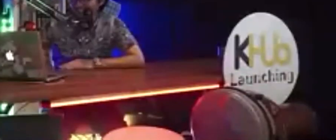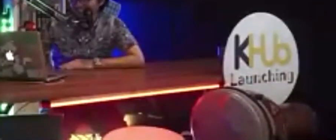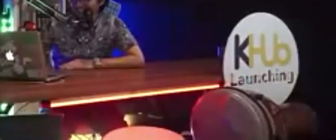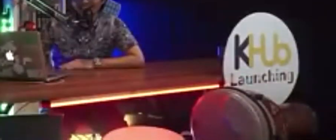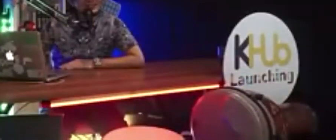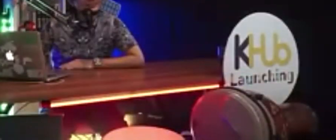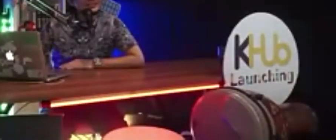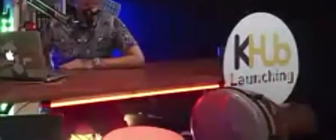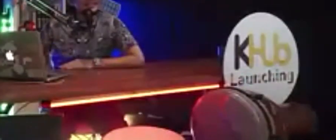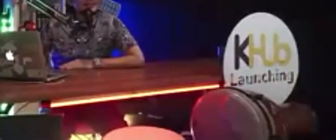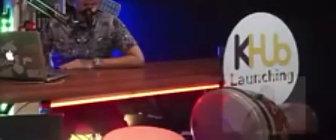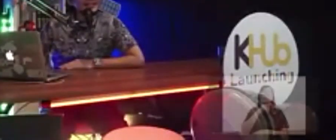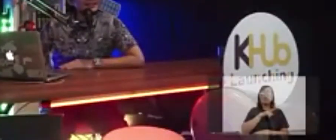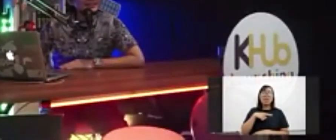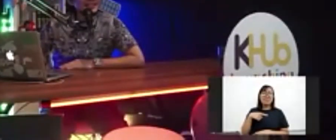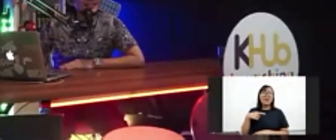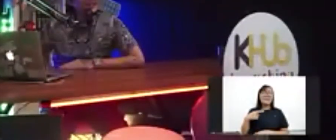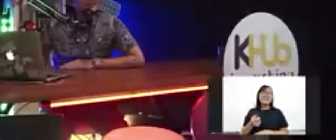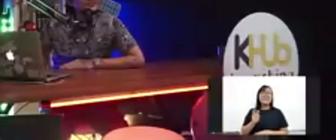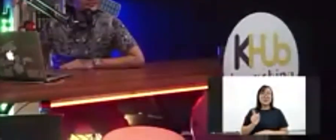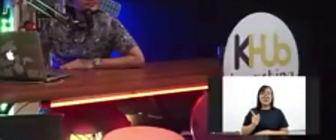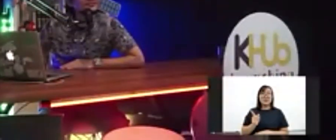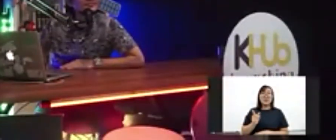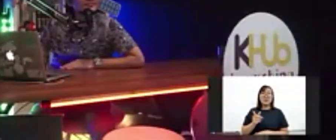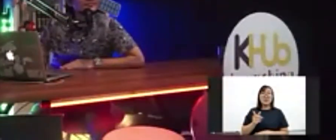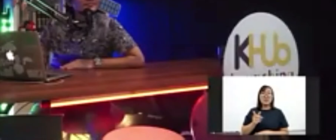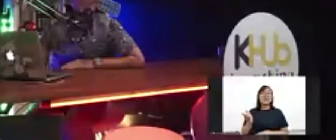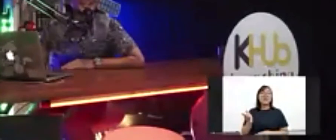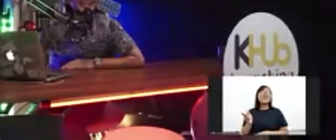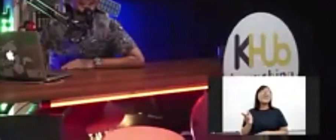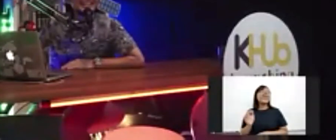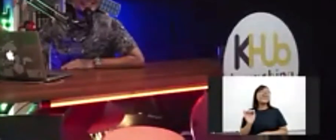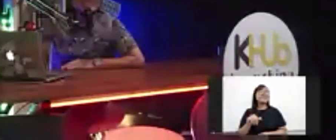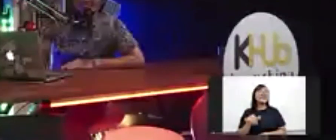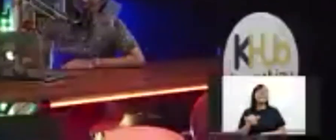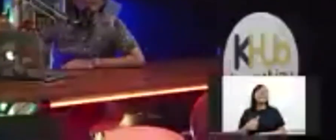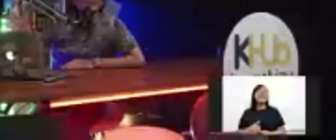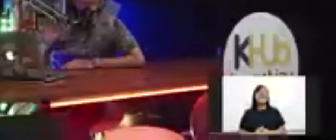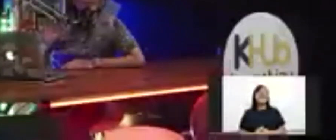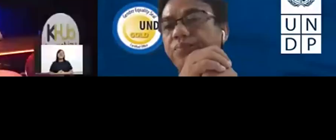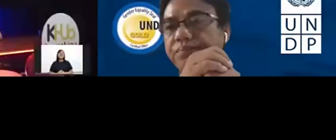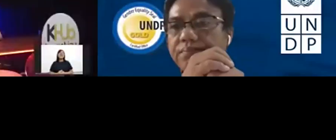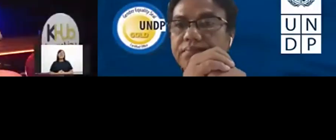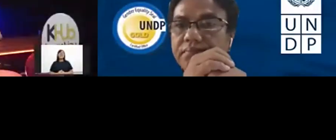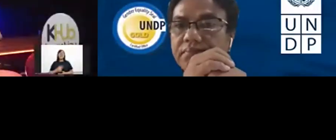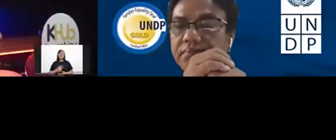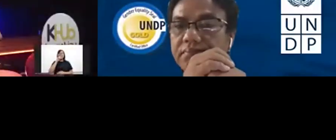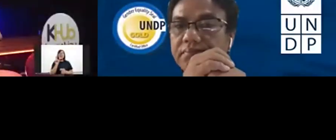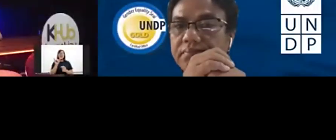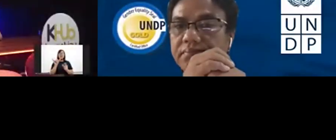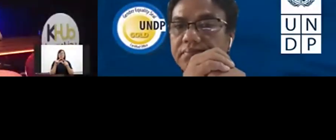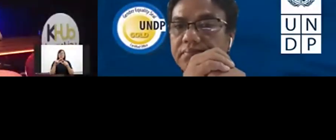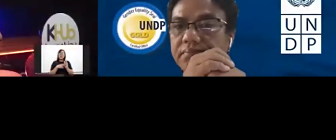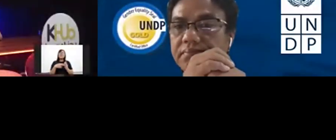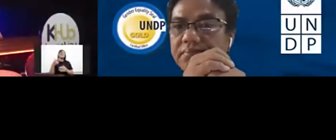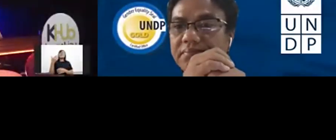halo pak WhatsApp ada masih ada ya ya hehehe ya Taiwan dari pembicara pertama sampai